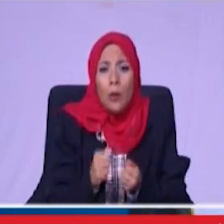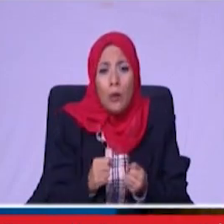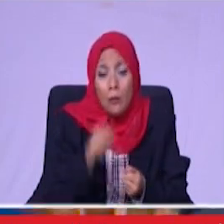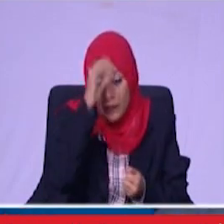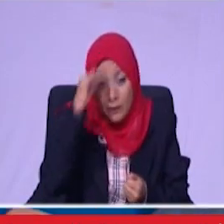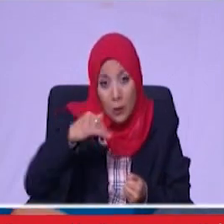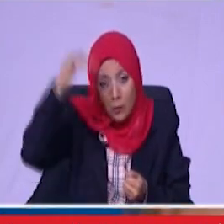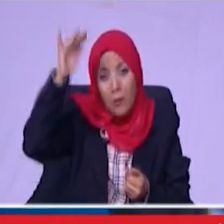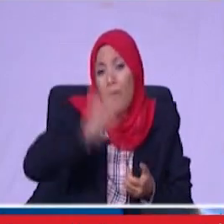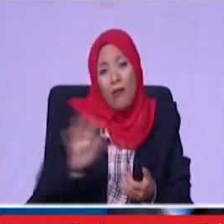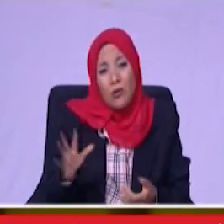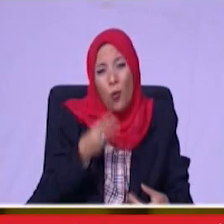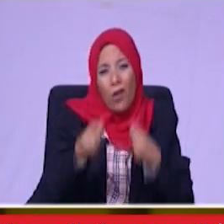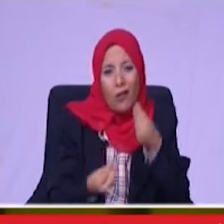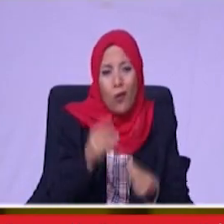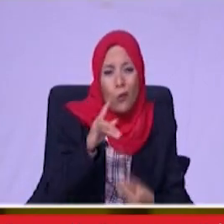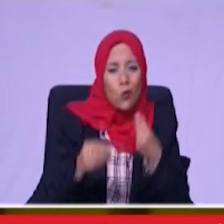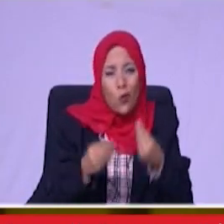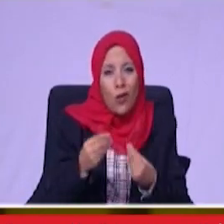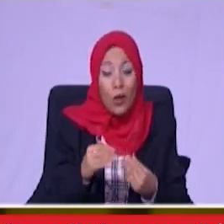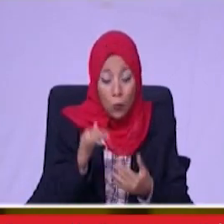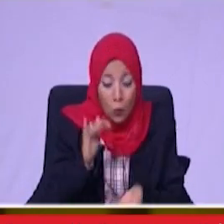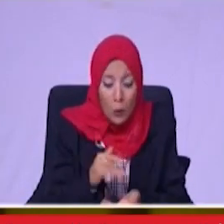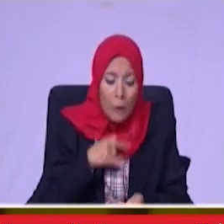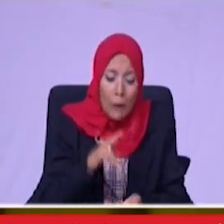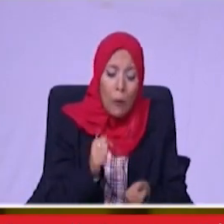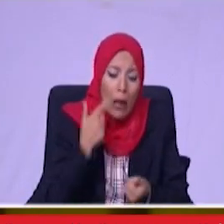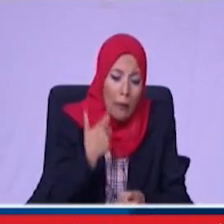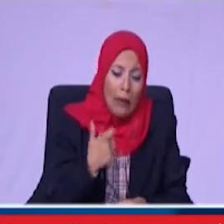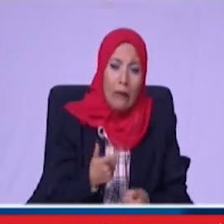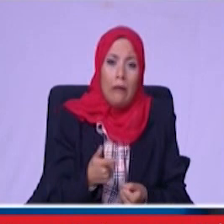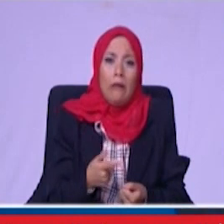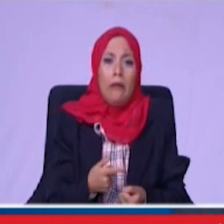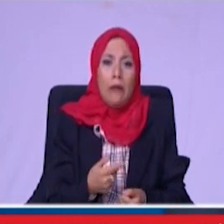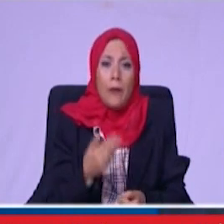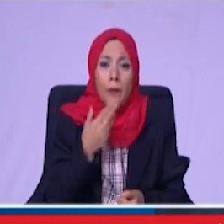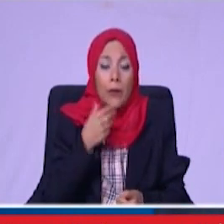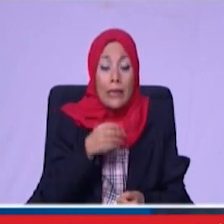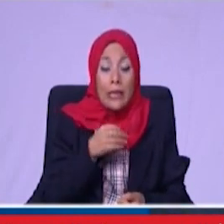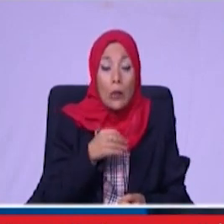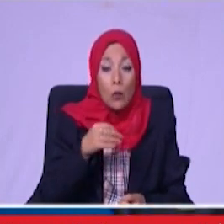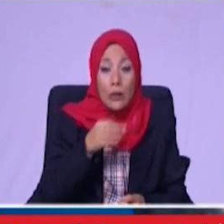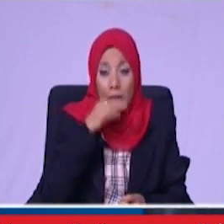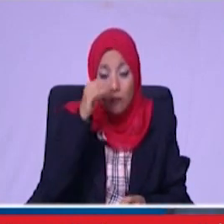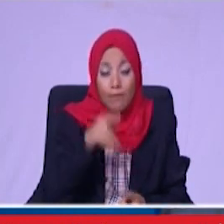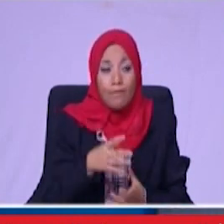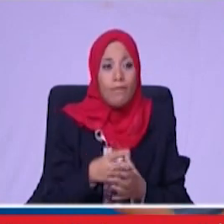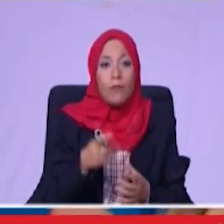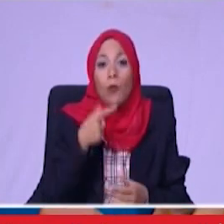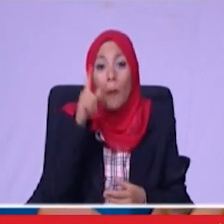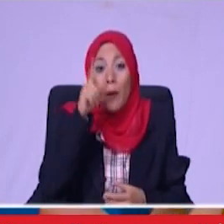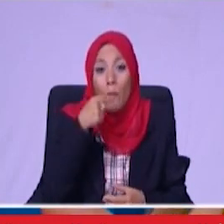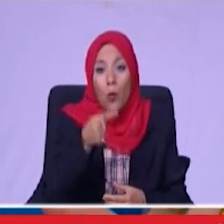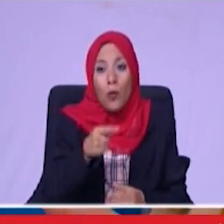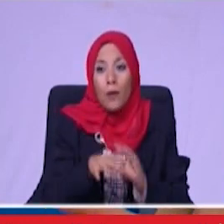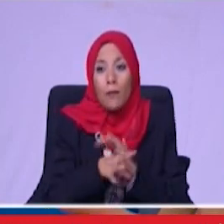منزلتهم كبيره قوي منزلتهم عند الله كبيره جدا سيدنا داوود مات ولده فربنا بيقول له يا داوود